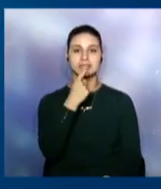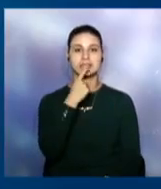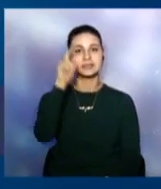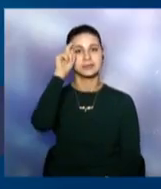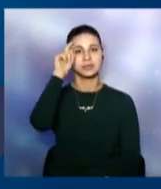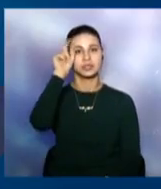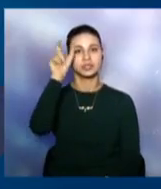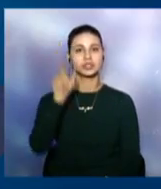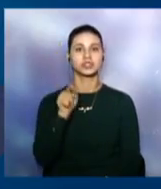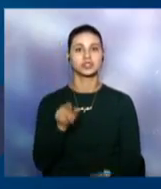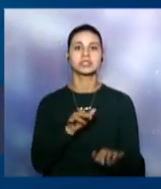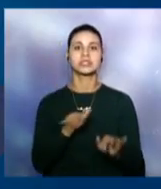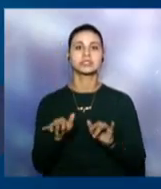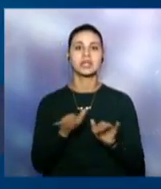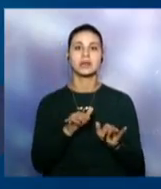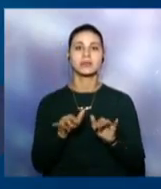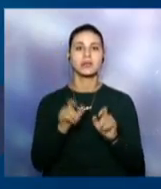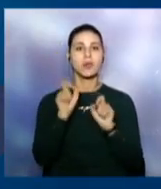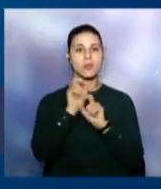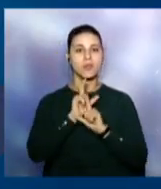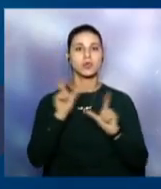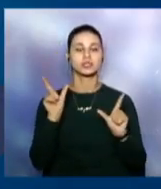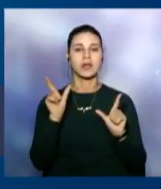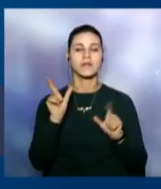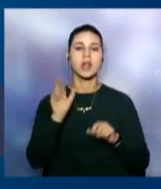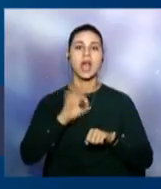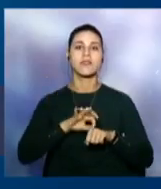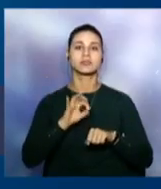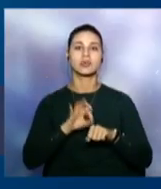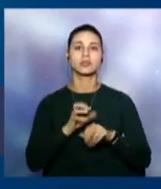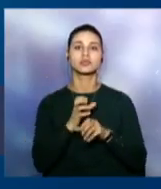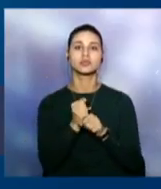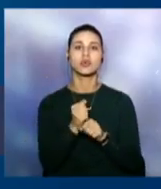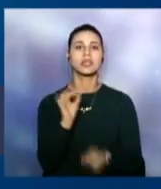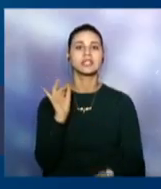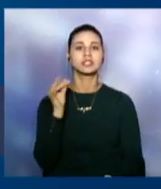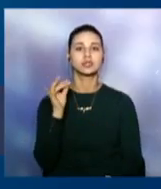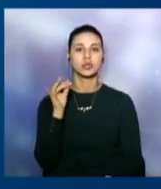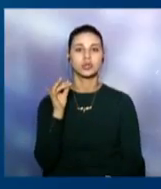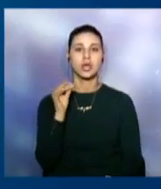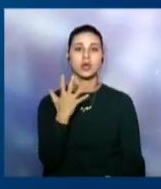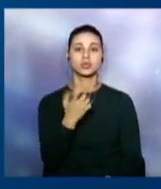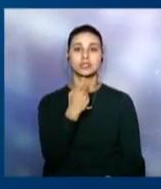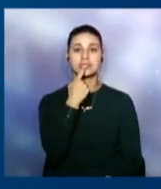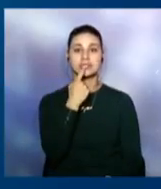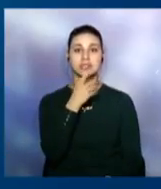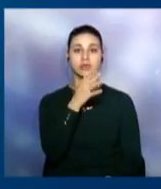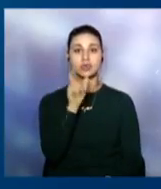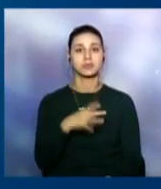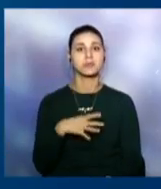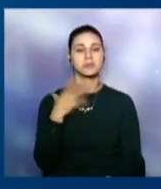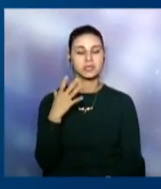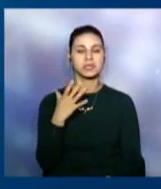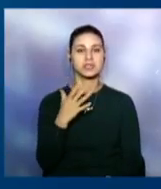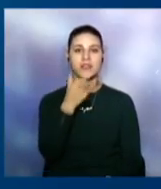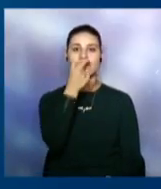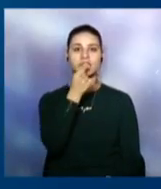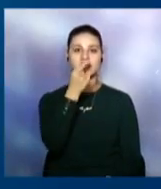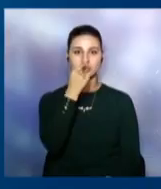მამრობითი, საქმიანობა, მოსწავლე, ავადმყოფობის მოკლე ისტორია. ხუთი წლის ასაკში გადაიტანა